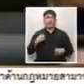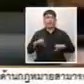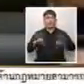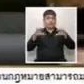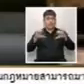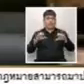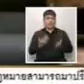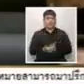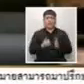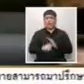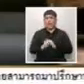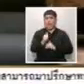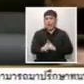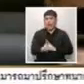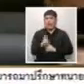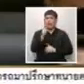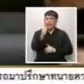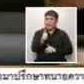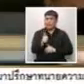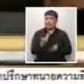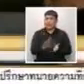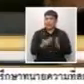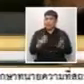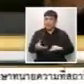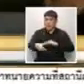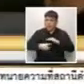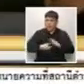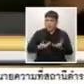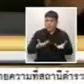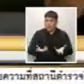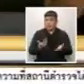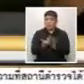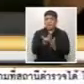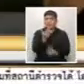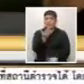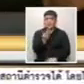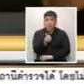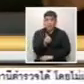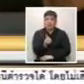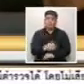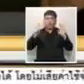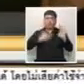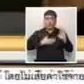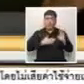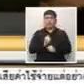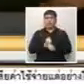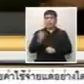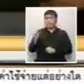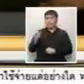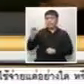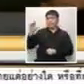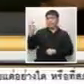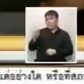มันจำหน่ายได้ไหมจำหน่ายแล้วเนี่ยออกมาเนี่ยเป็นจำนวนเงินเท่าไหร่จากประสบการณ์ดิฉันเนี่ยเคยทำที่สน